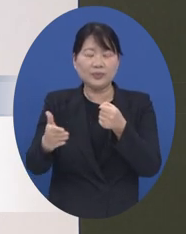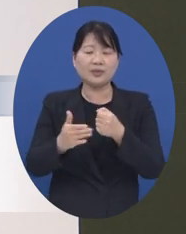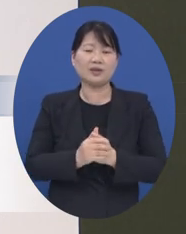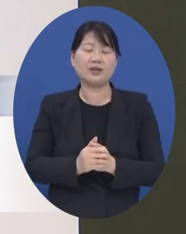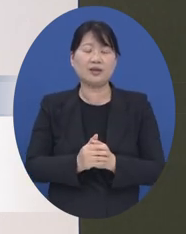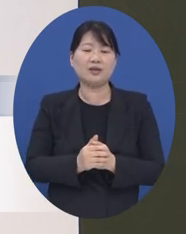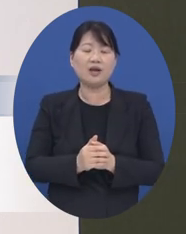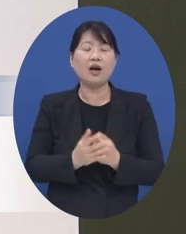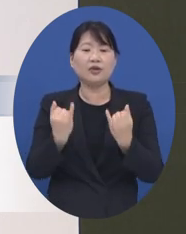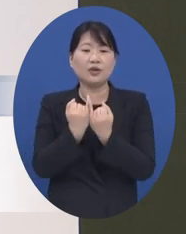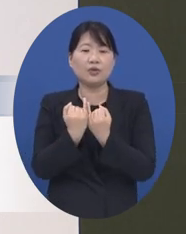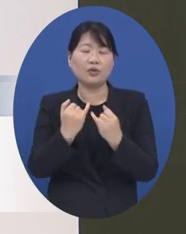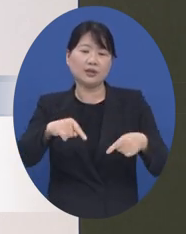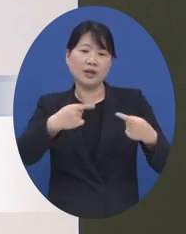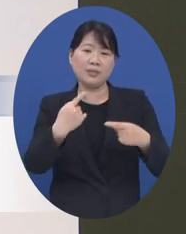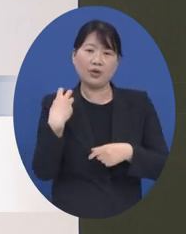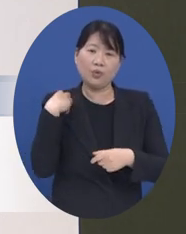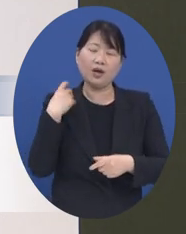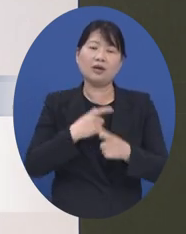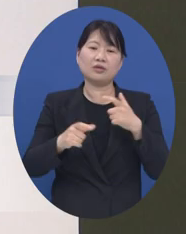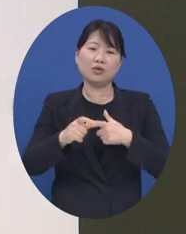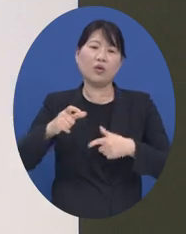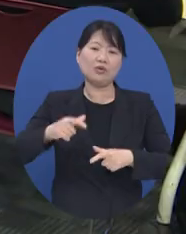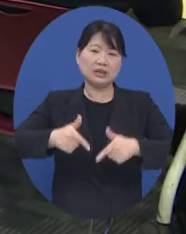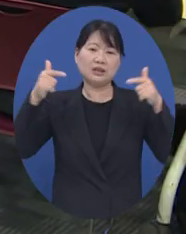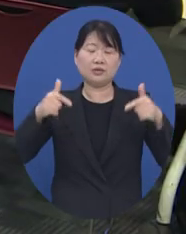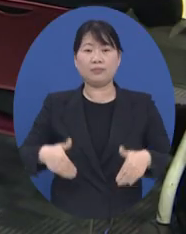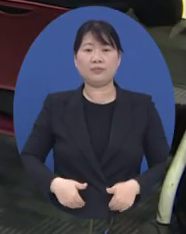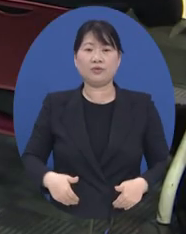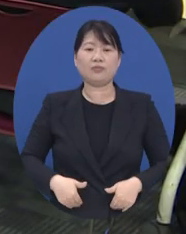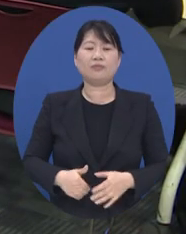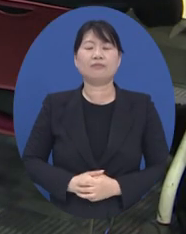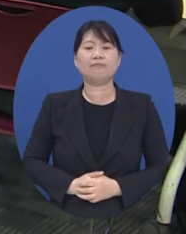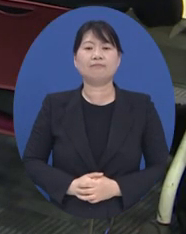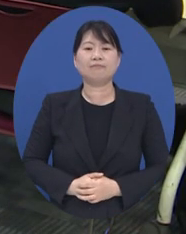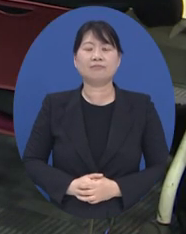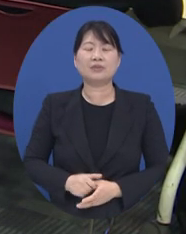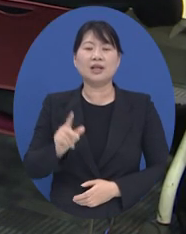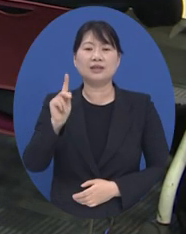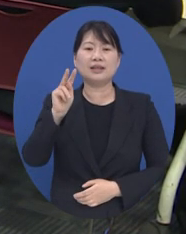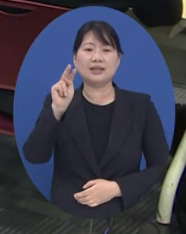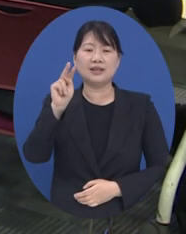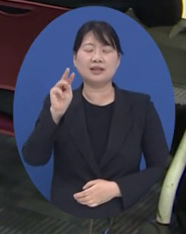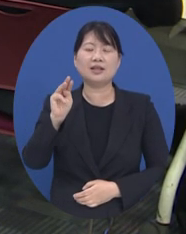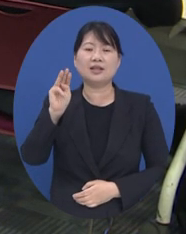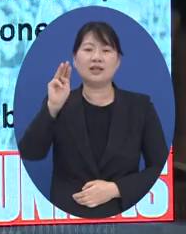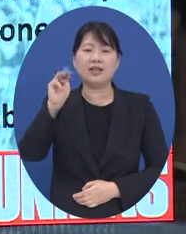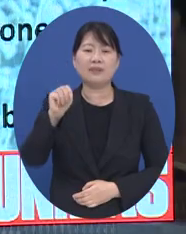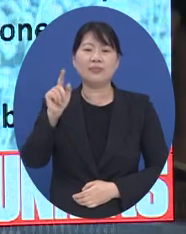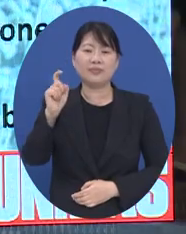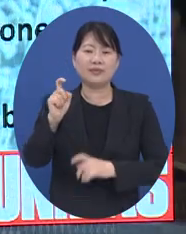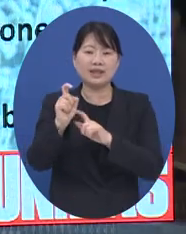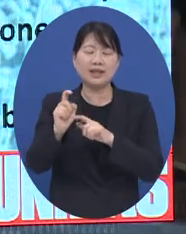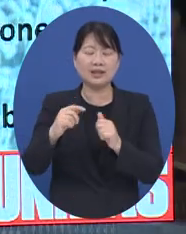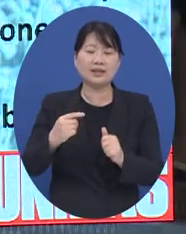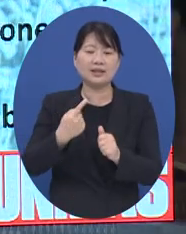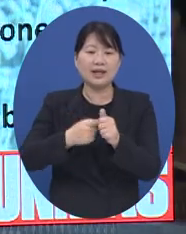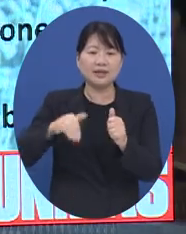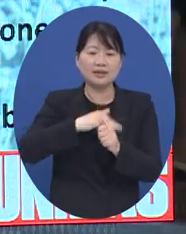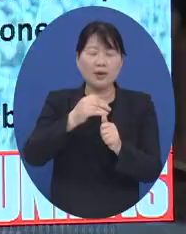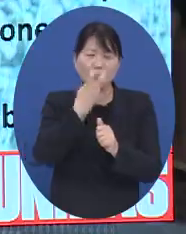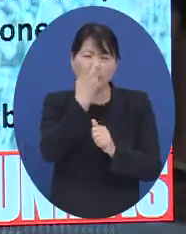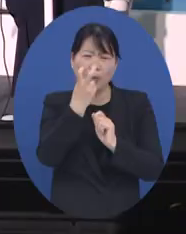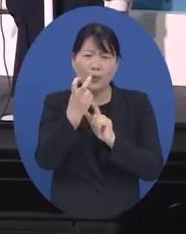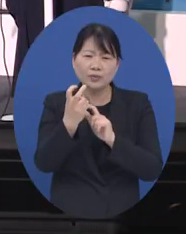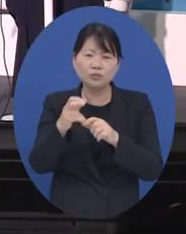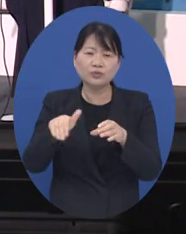여성 역할들을 강화하는 것이 필요하겠다라고 하는 이야기를 했고요. DMZ 생태 보전과 문화재 복원, 지뢰 제거와 DMZ